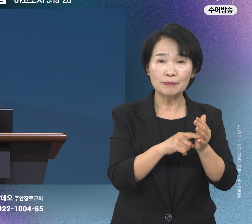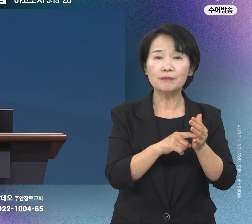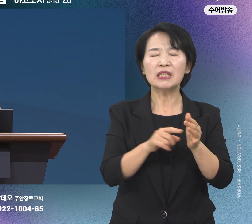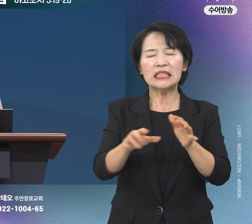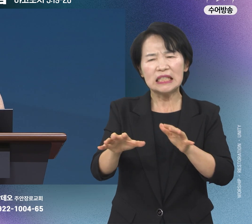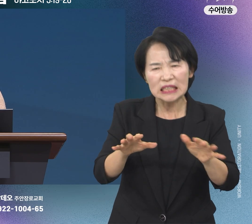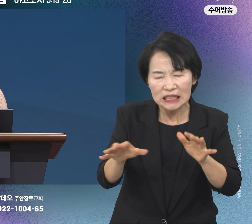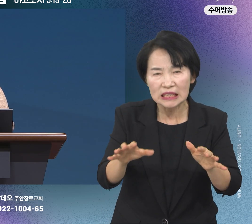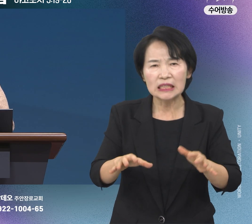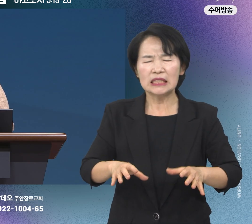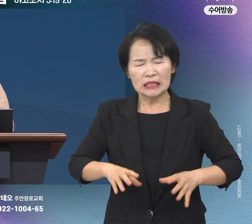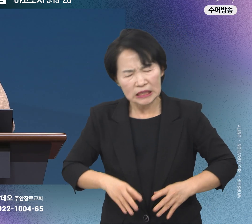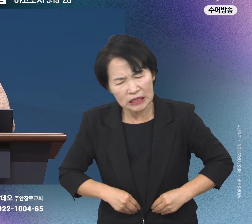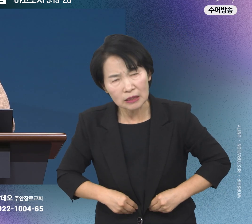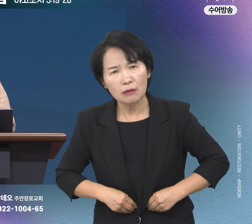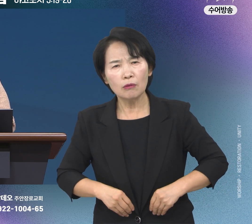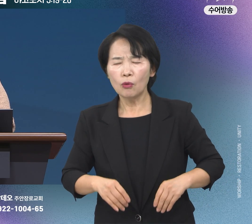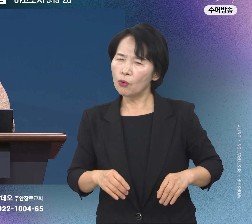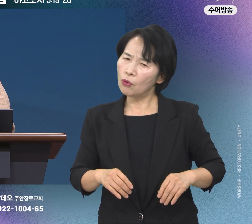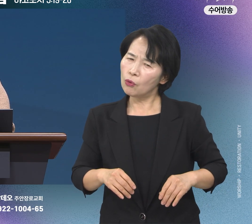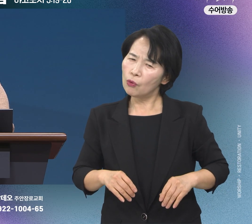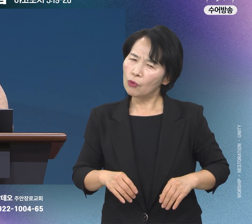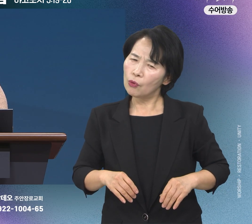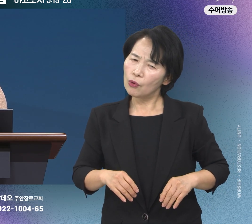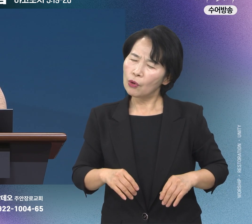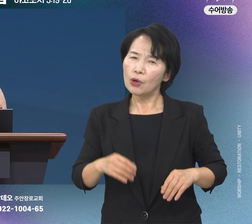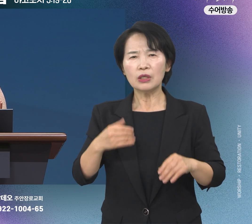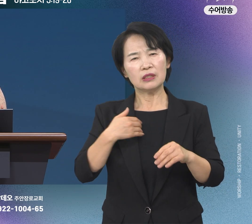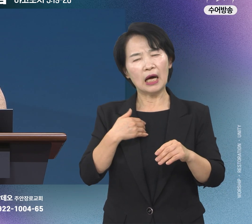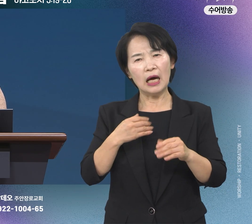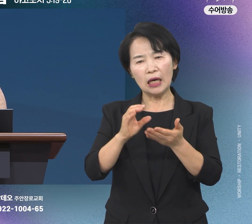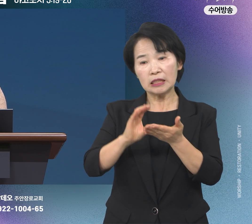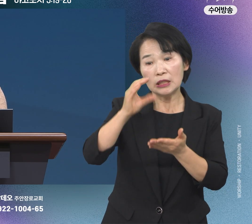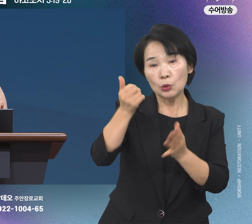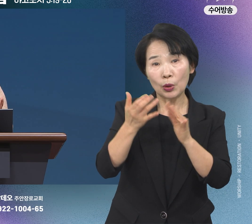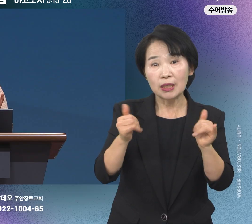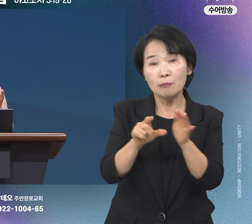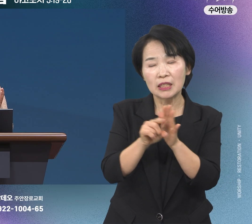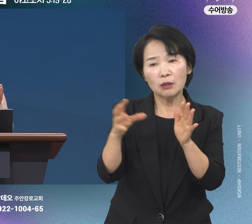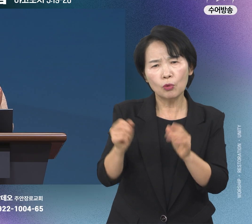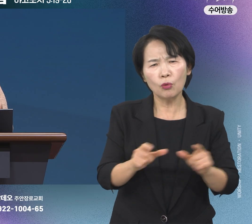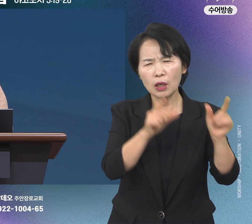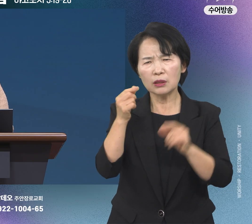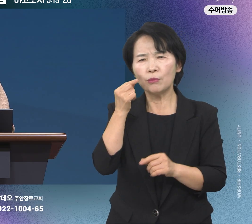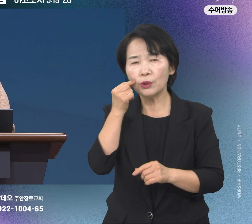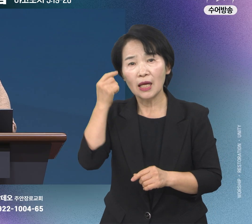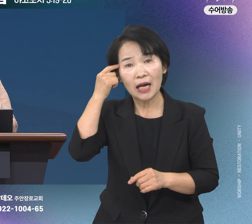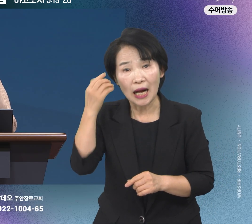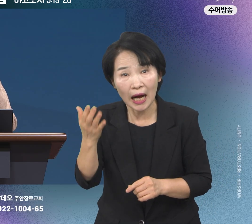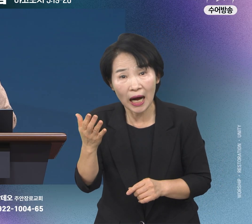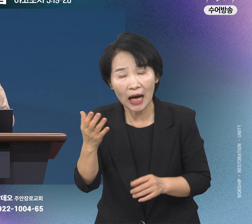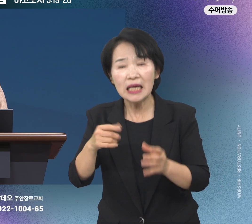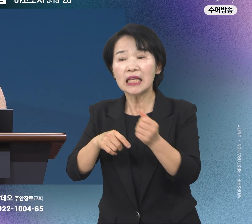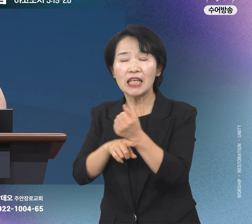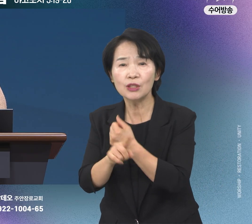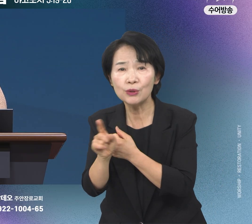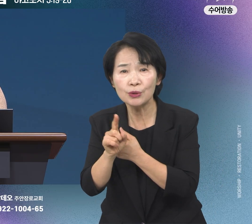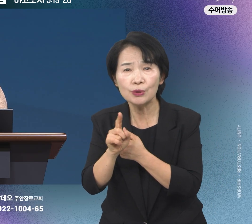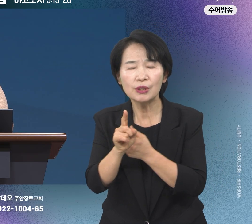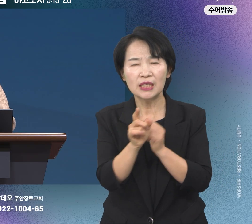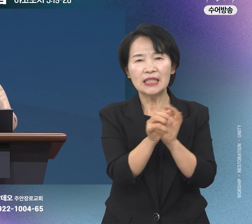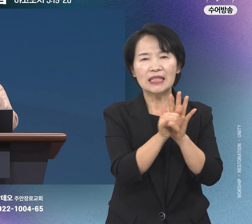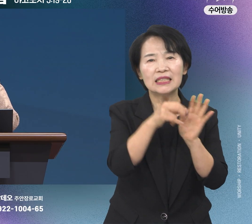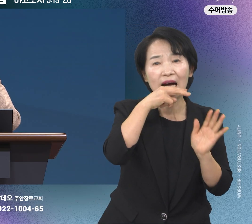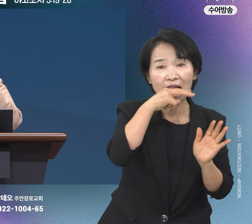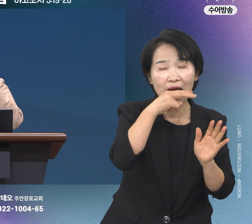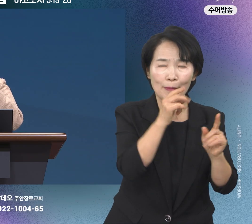지진이다. 그래서 왜 나는 자꾸 그리스도인답게 살지 못하는가, 이런 마음이 드는 이유가 이사야가